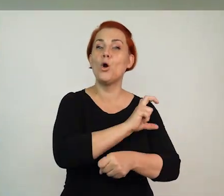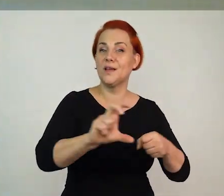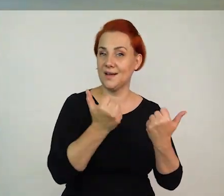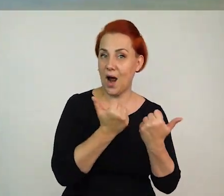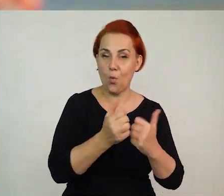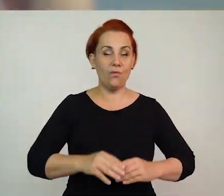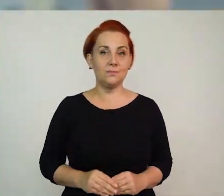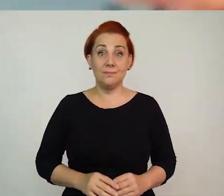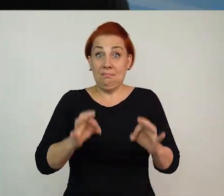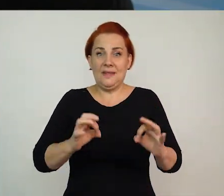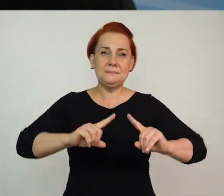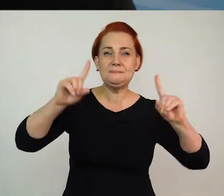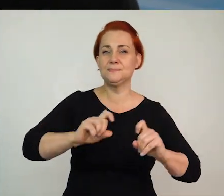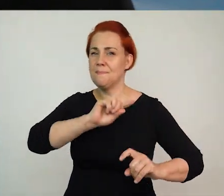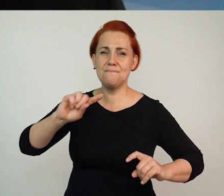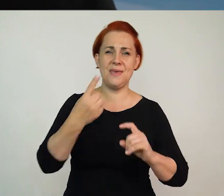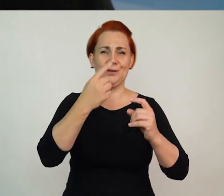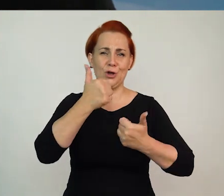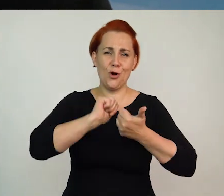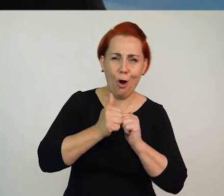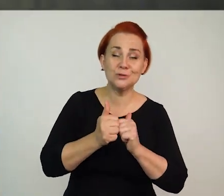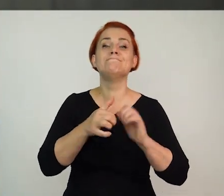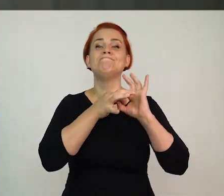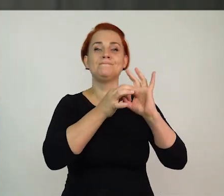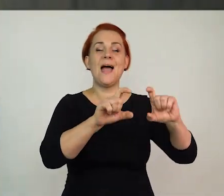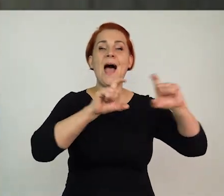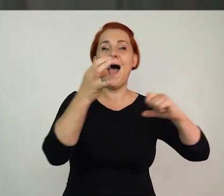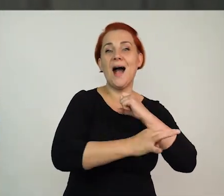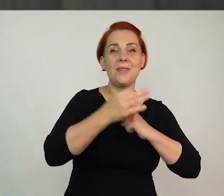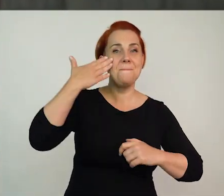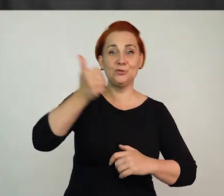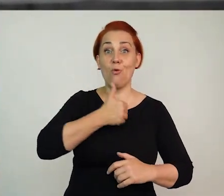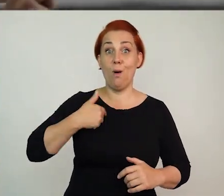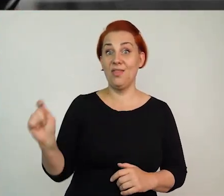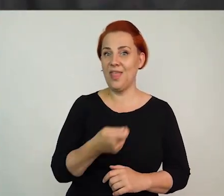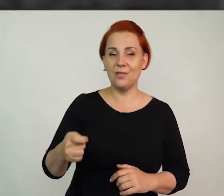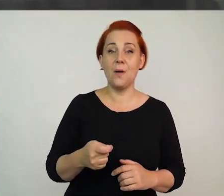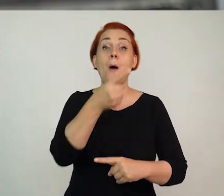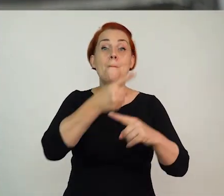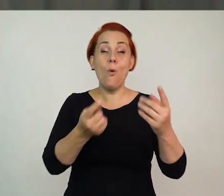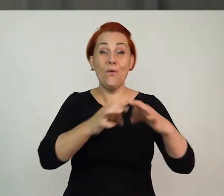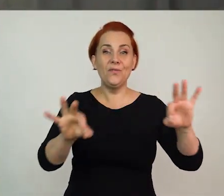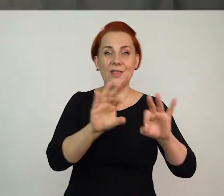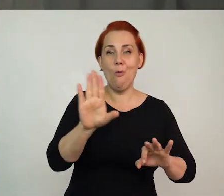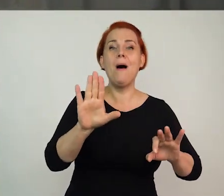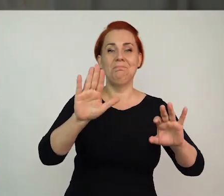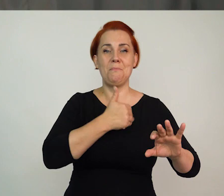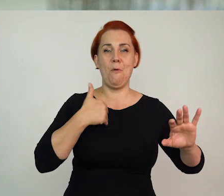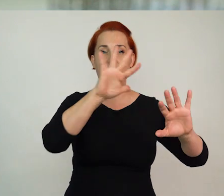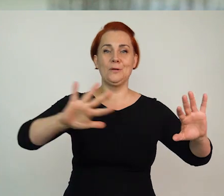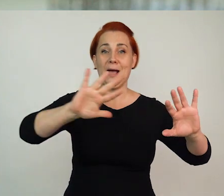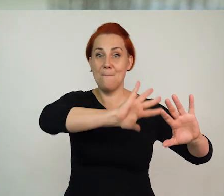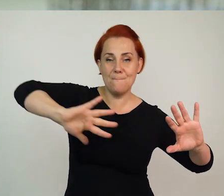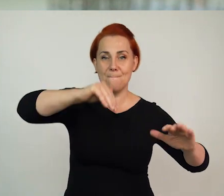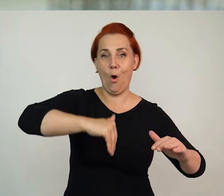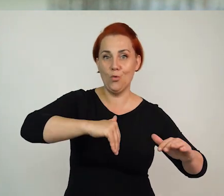Politechniki Krakowskiej, gdzie właśnie rozpoczęły się pierwsze rozgrywki w ramach Akademickich Mistrzostw Polski w tenisie, półfinał B, czyli półfinał południowy. Przyjechały